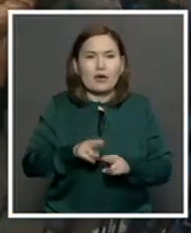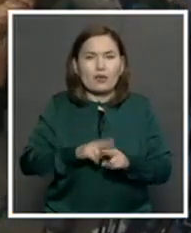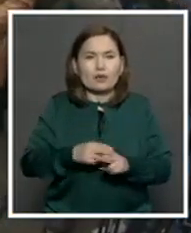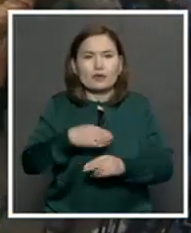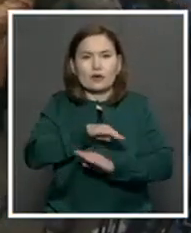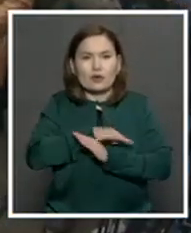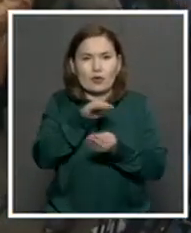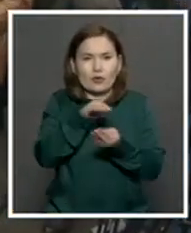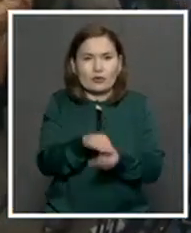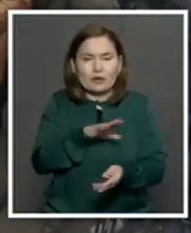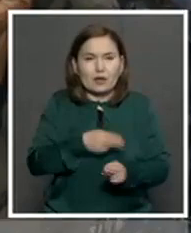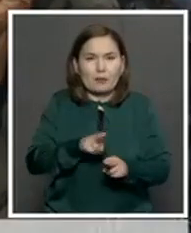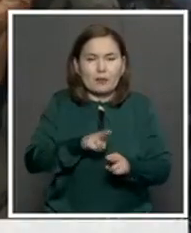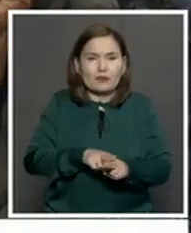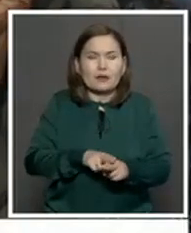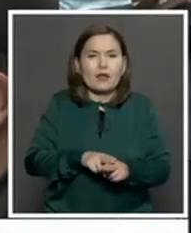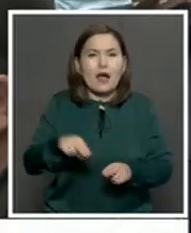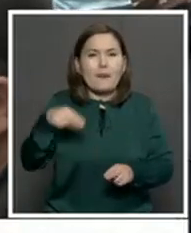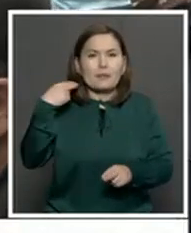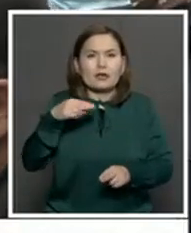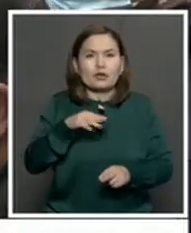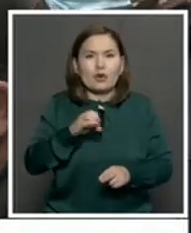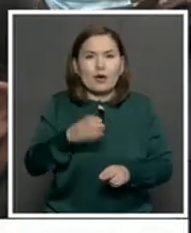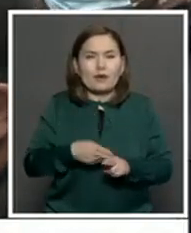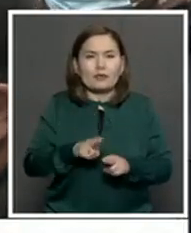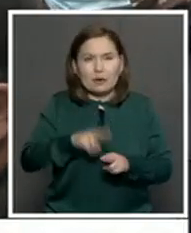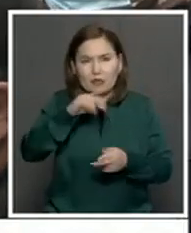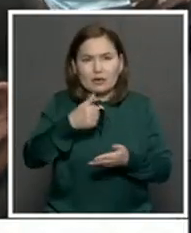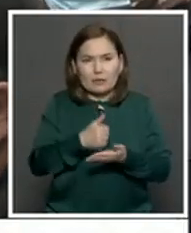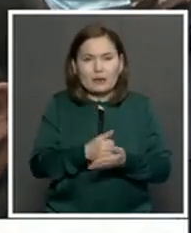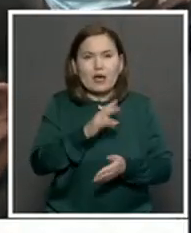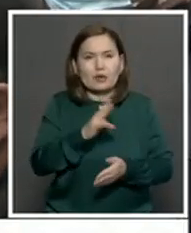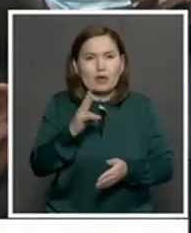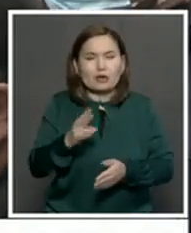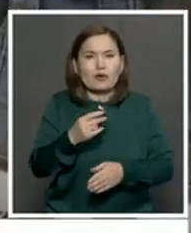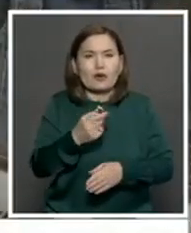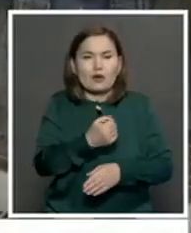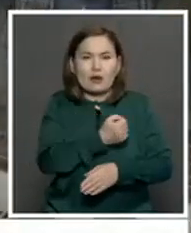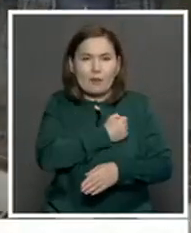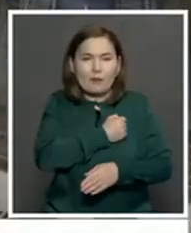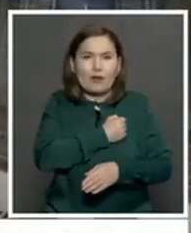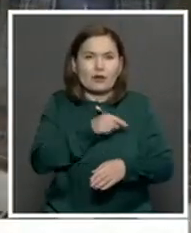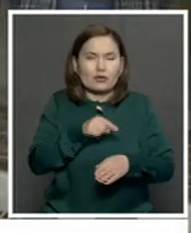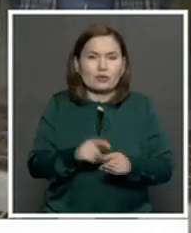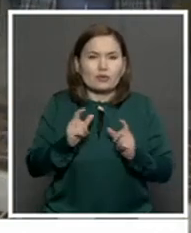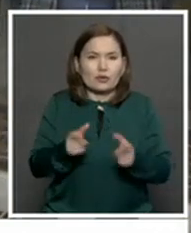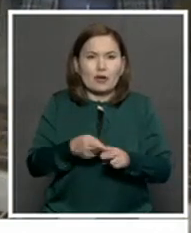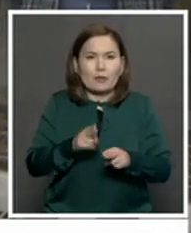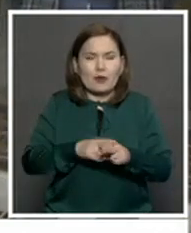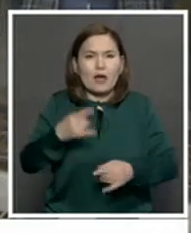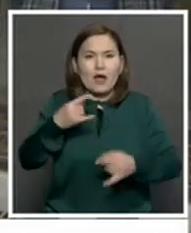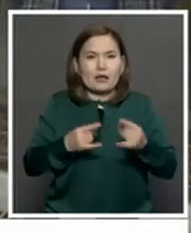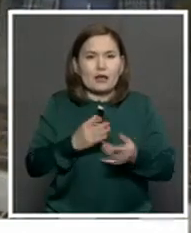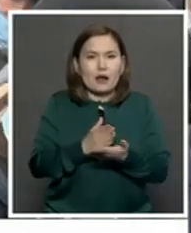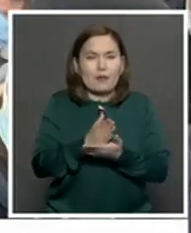мен туыстары қатысты. Қаралы жиында президент Қасым Жомарт Тоқаевтың және елбасы Нұрсұлтан Назарбаевтың көңіл айту жеделхаттары оқылды. Телевизия